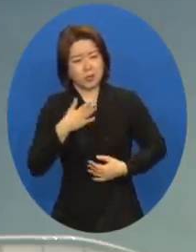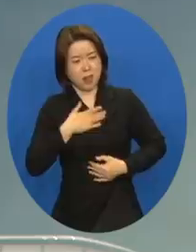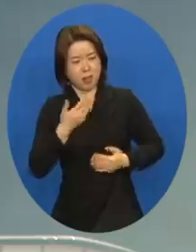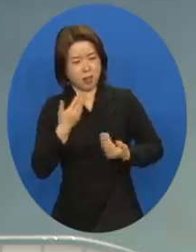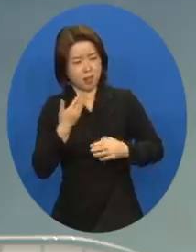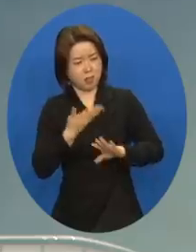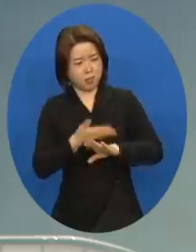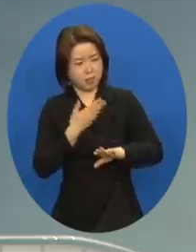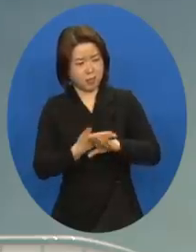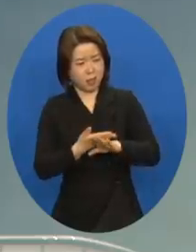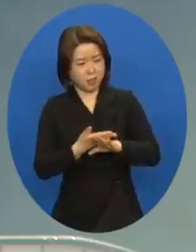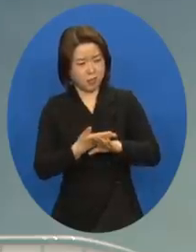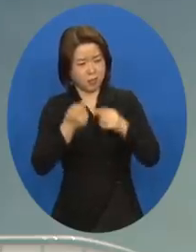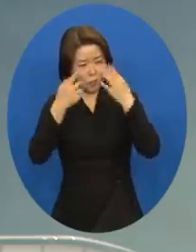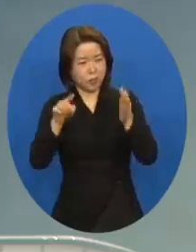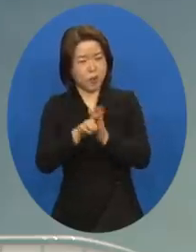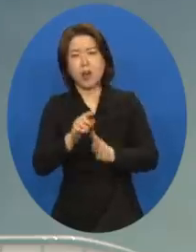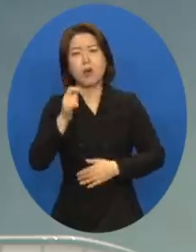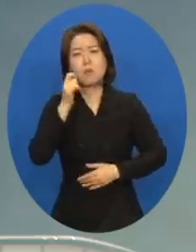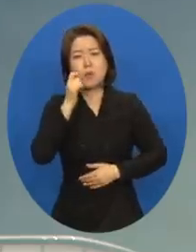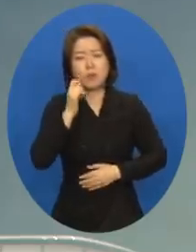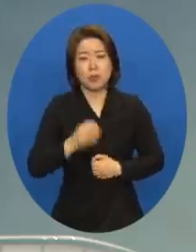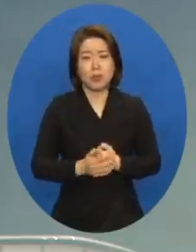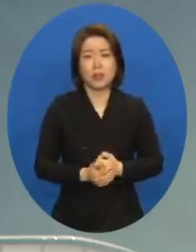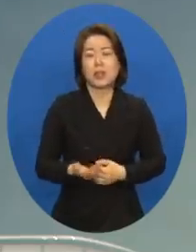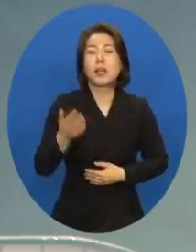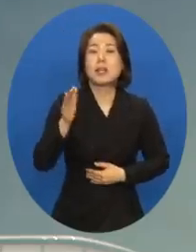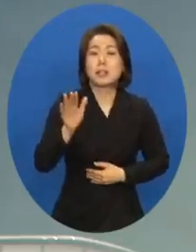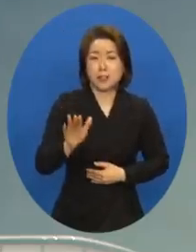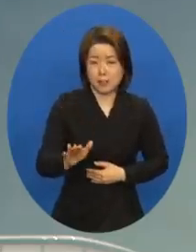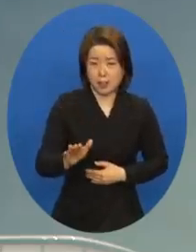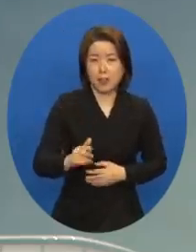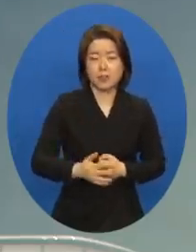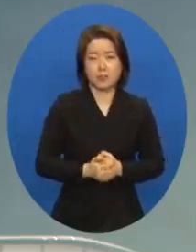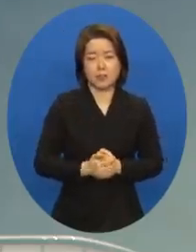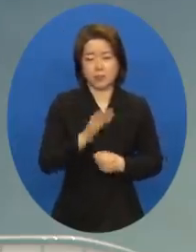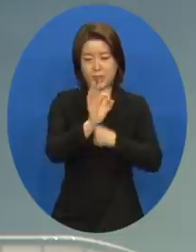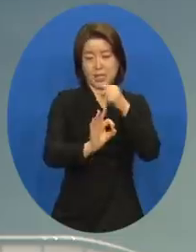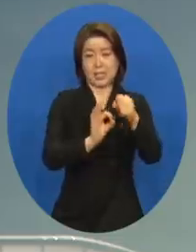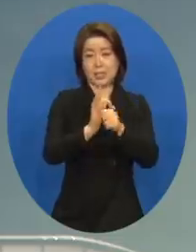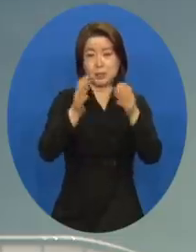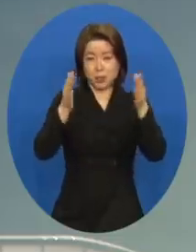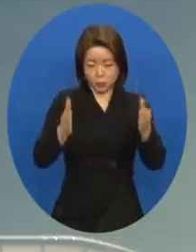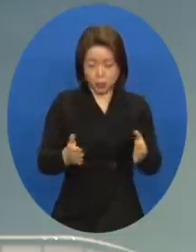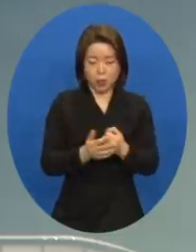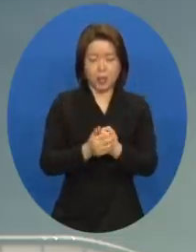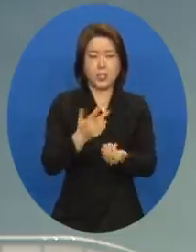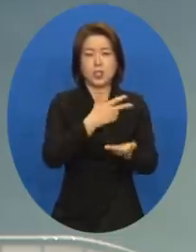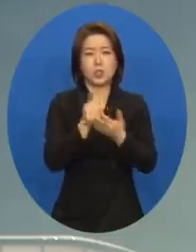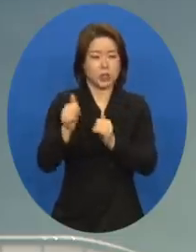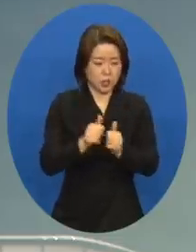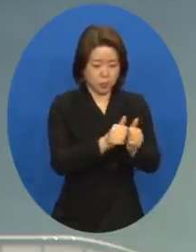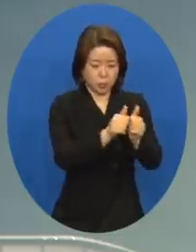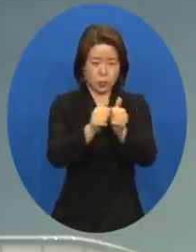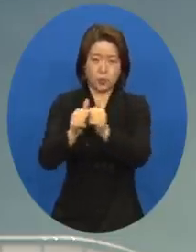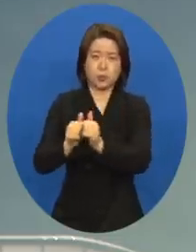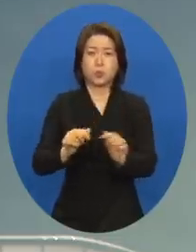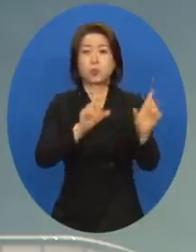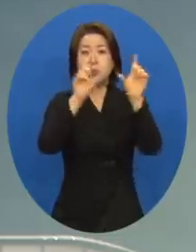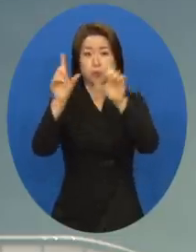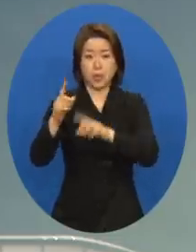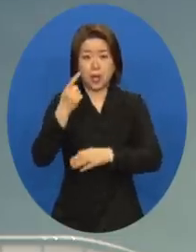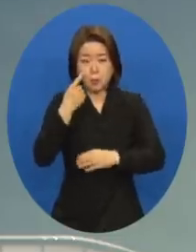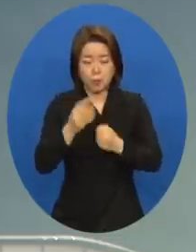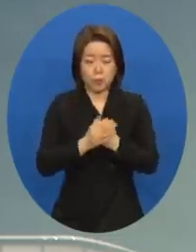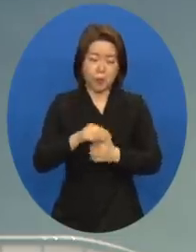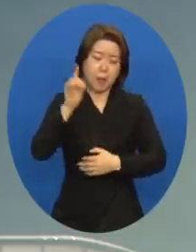보장이 있겠습니까? 그런데 10년 동안 주님과 동행하는 삶을 살고